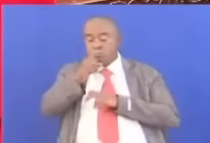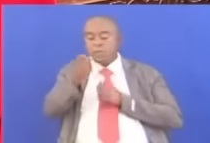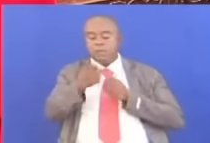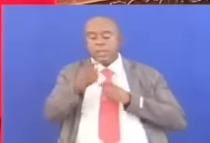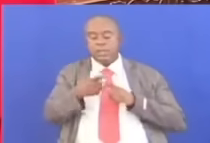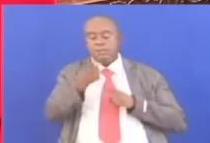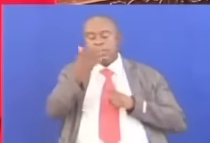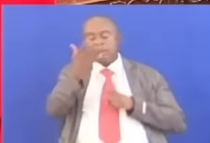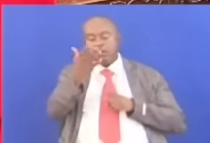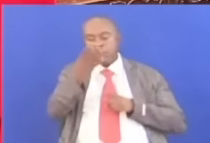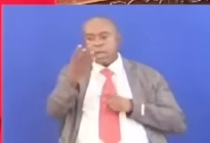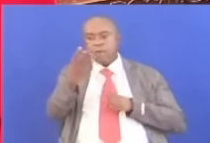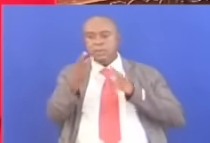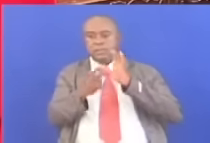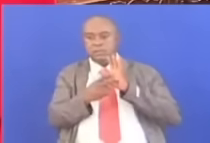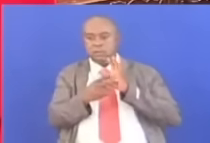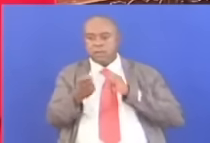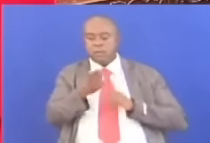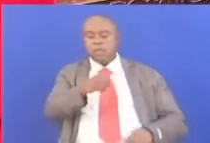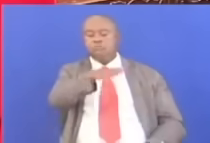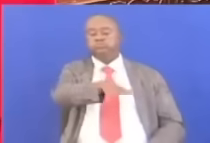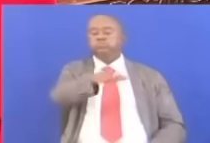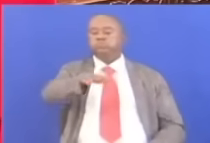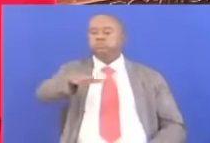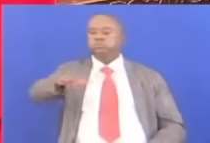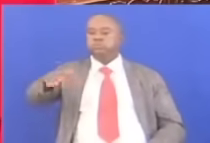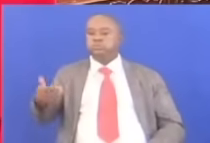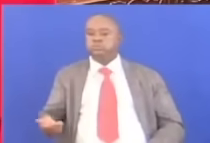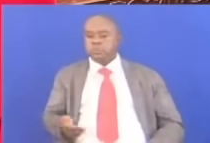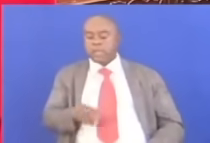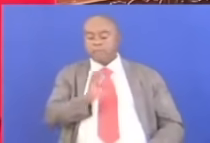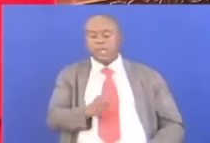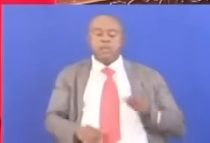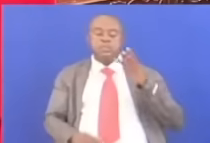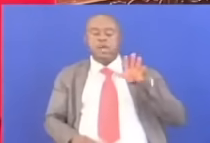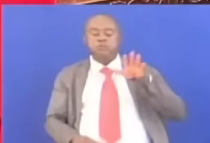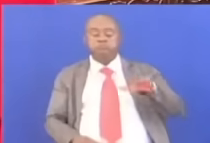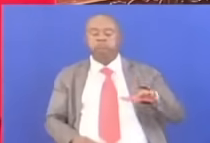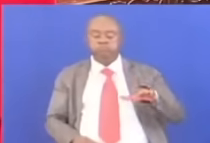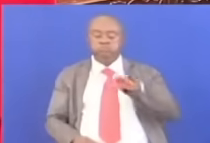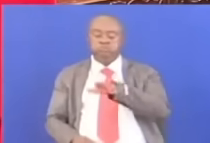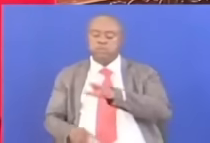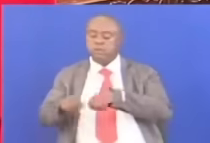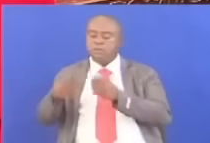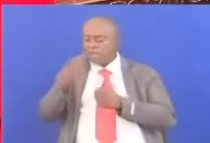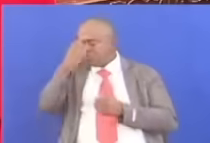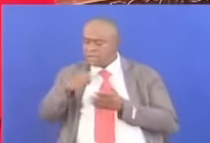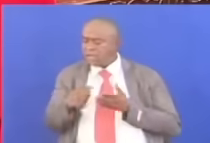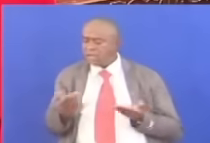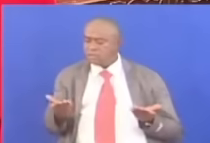moi yame kwa muda waid miaka mit n maana